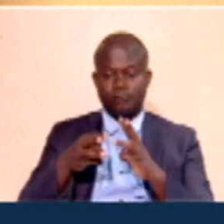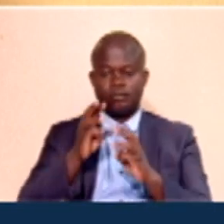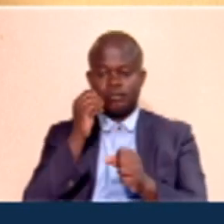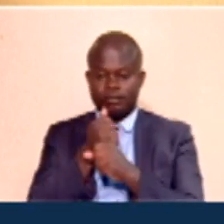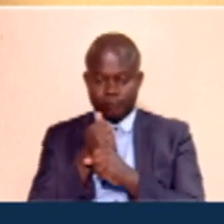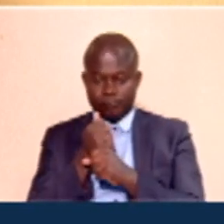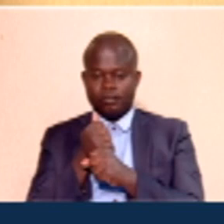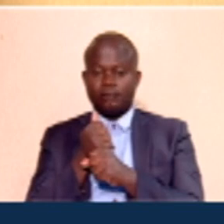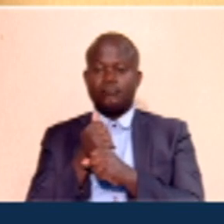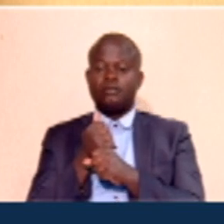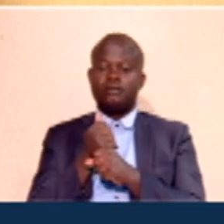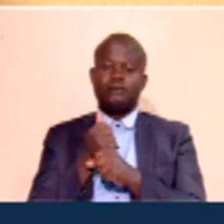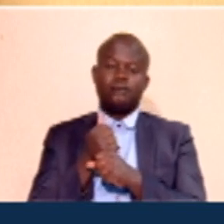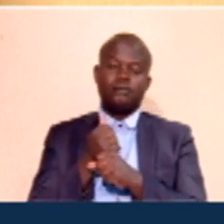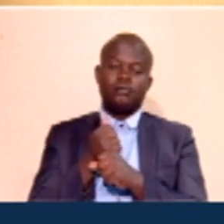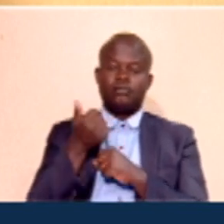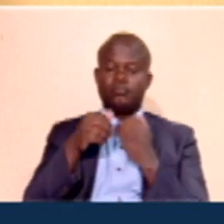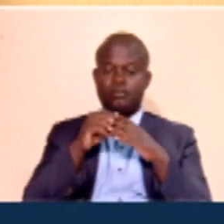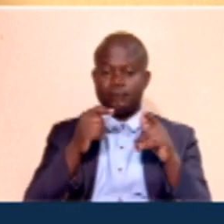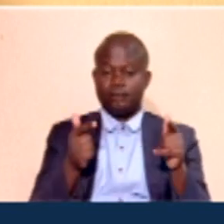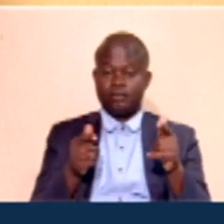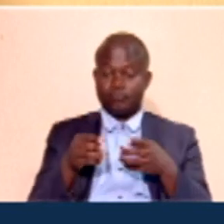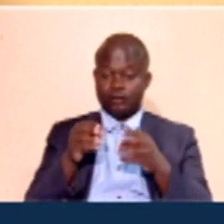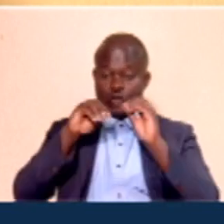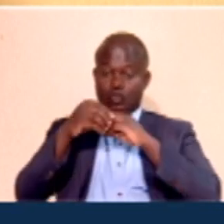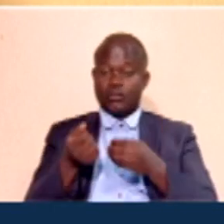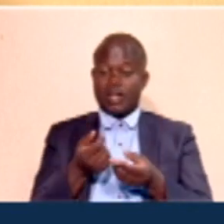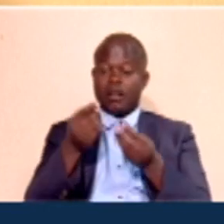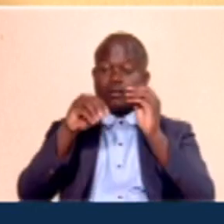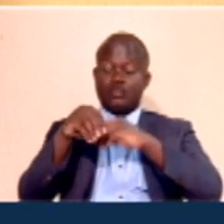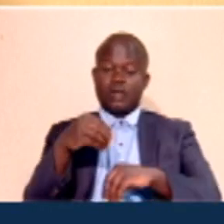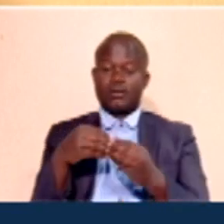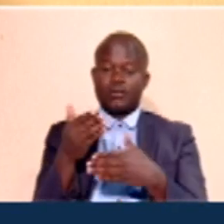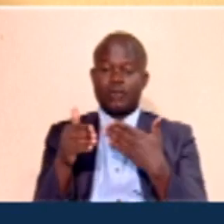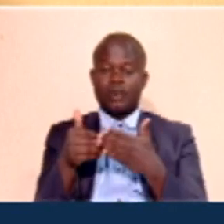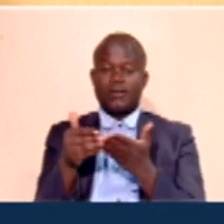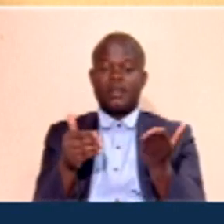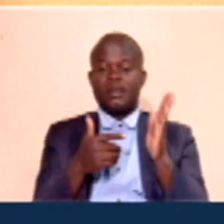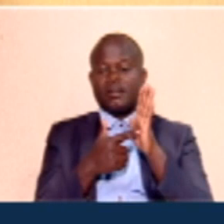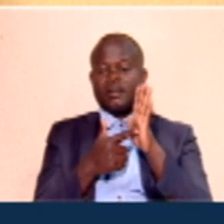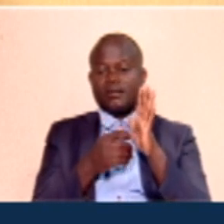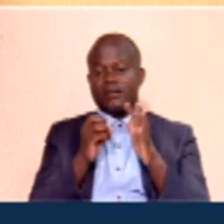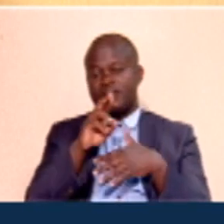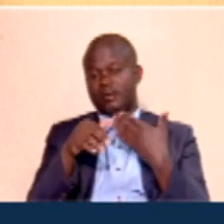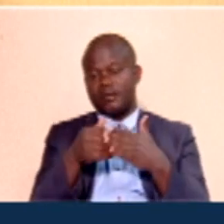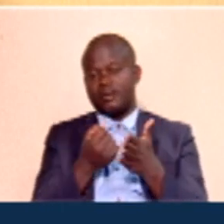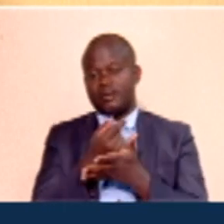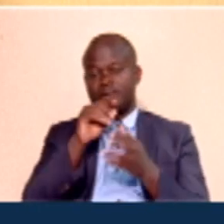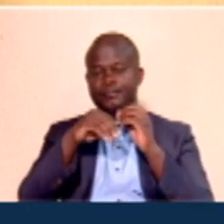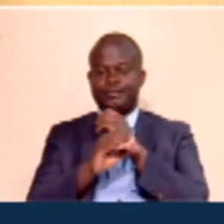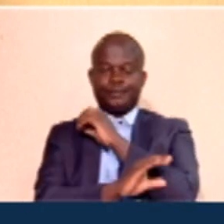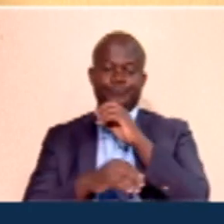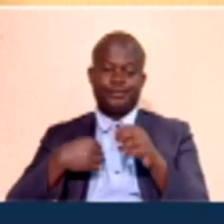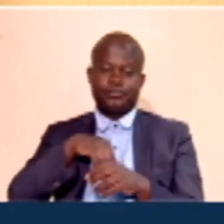dukora, icyo mu ndimi z'amahanga bita productivity, nibyo bizerekana cyangwa nibyo bizatanga umusaruro ku